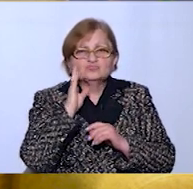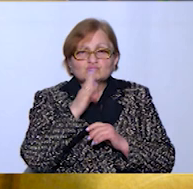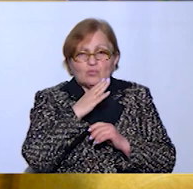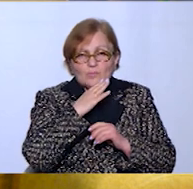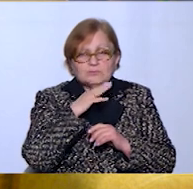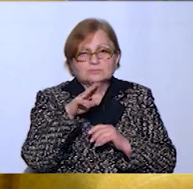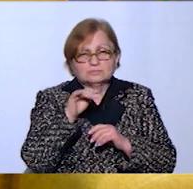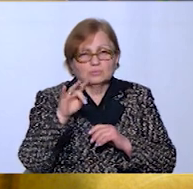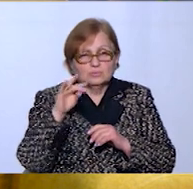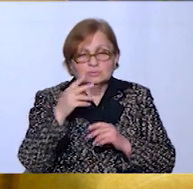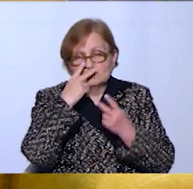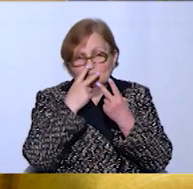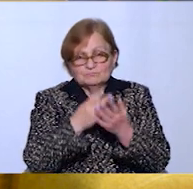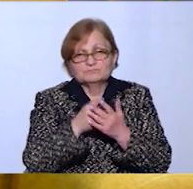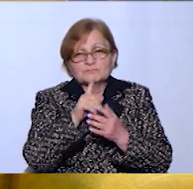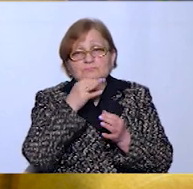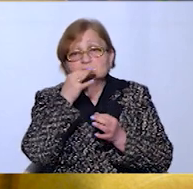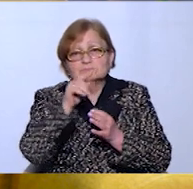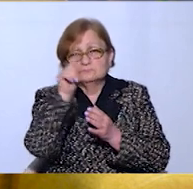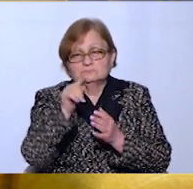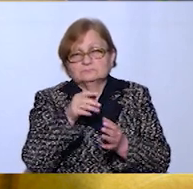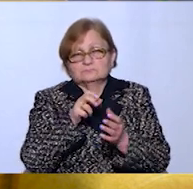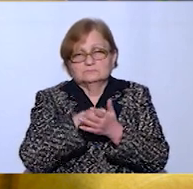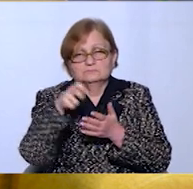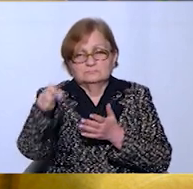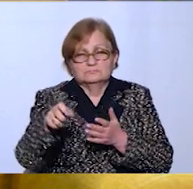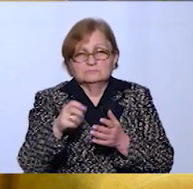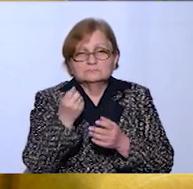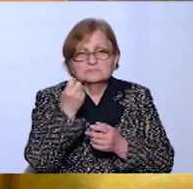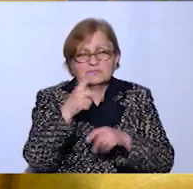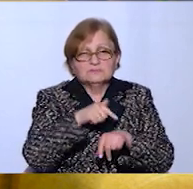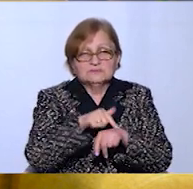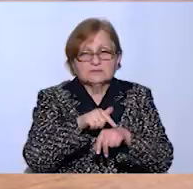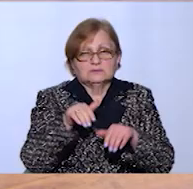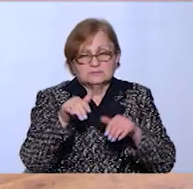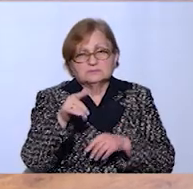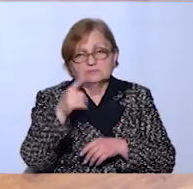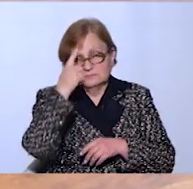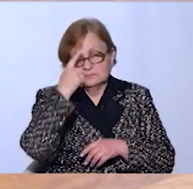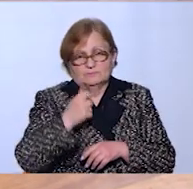თქვენთვის საინტერესო შეკითხვები. ასე რომ დაგველოდეთ შაბათს 13 საათიდან ახალი თემით დაუბრუნდებით.